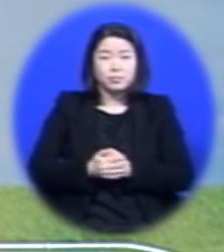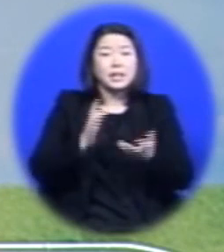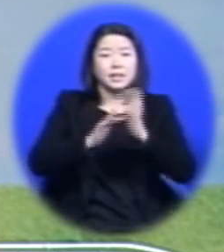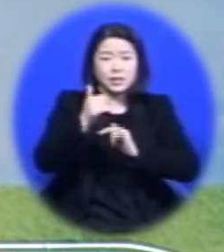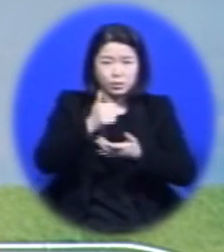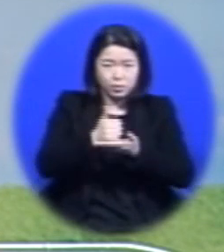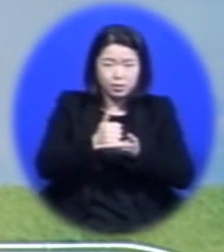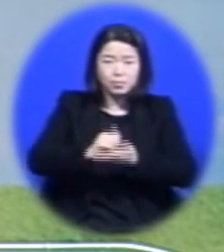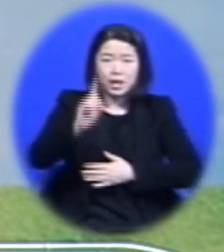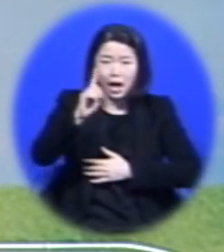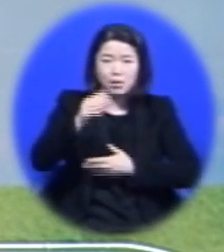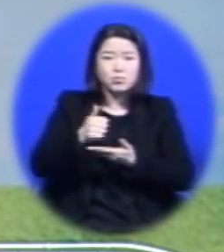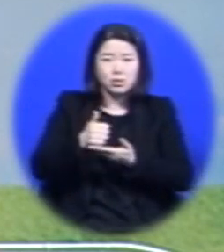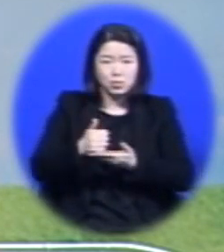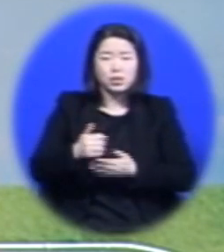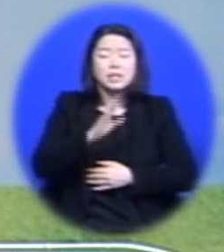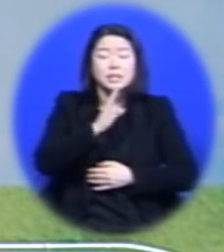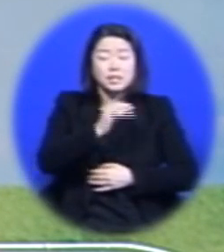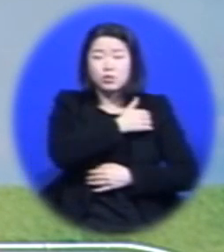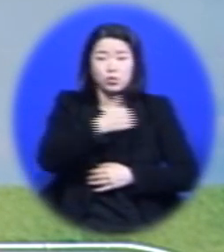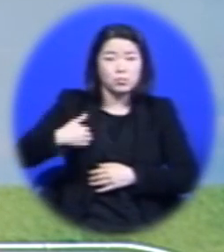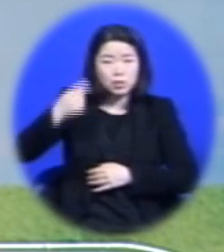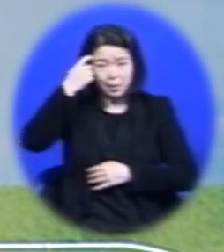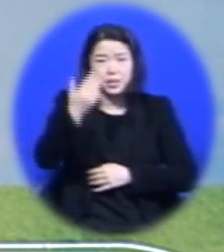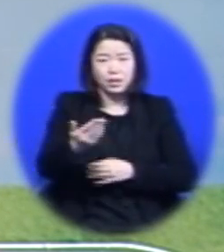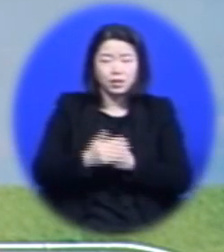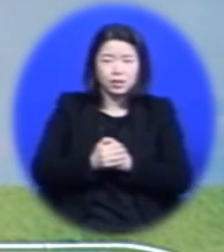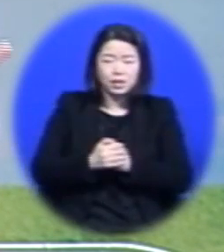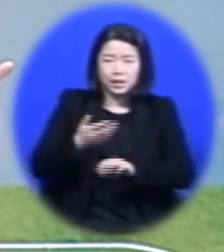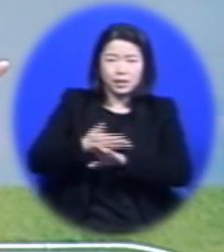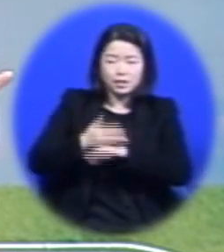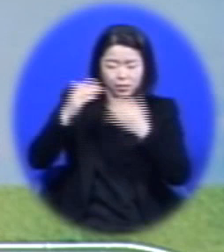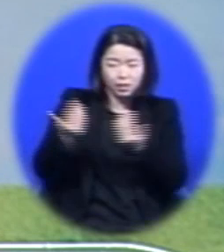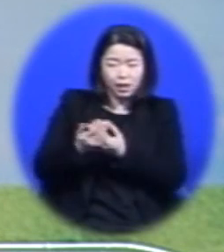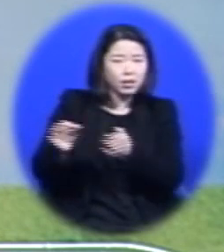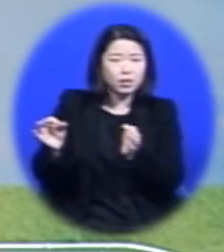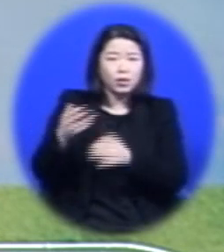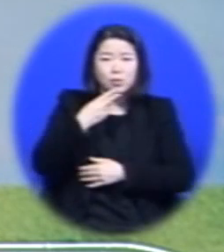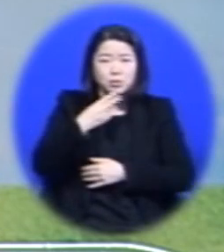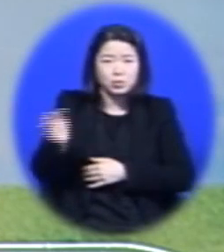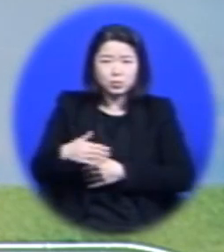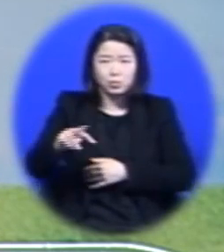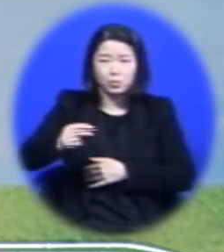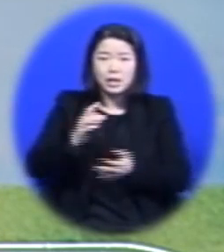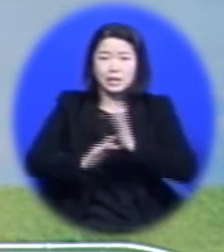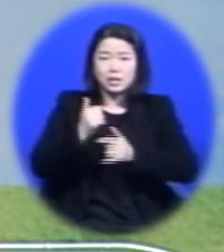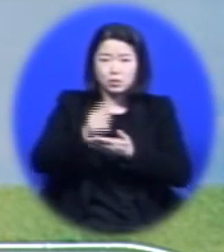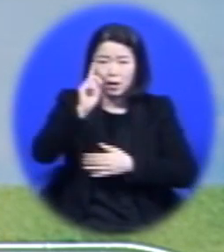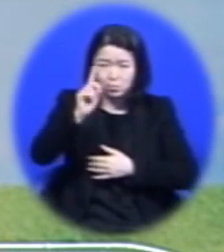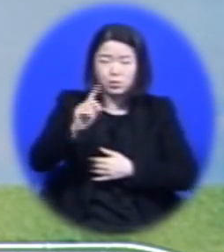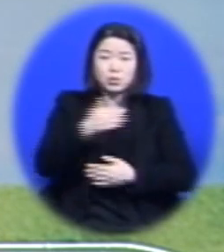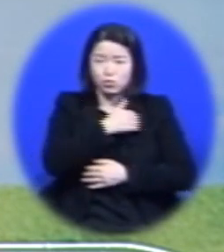예수님 한 분이면 진짜 충분 합니까 다른건 다 없어도 예수님 한 분이면 충분합니다